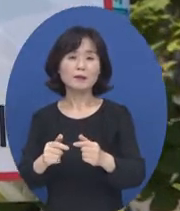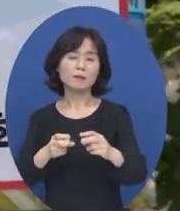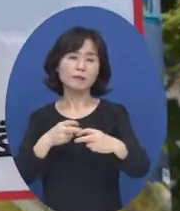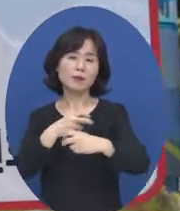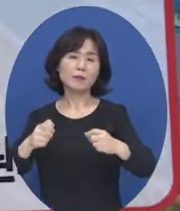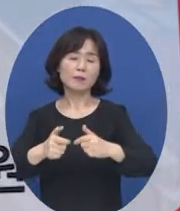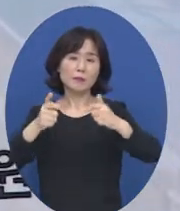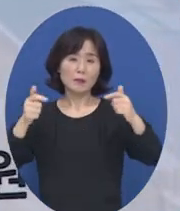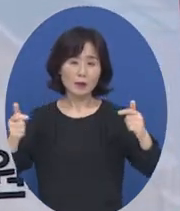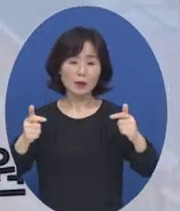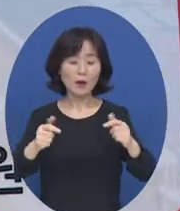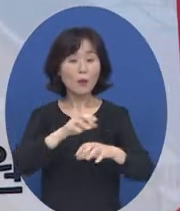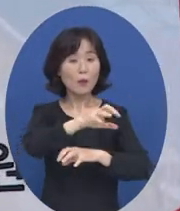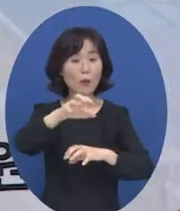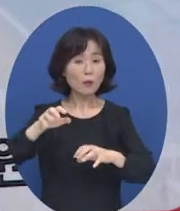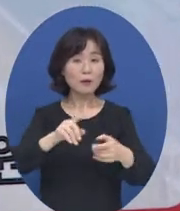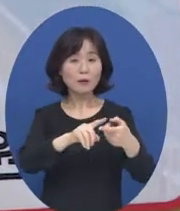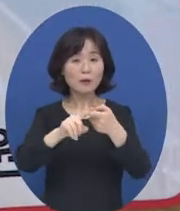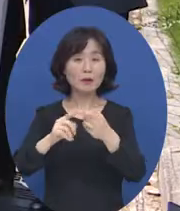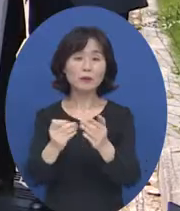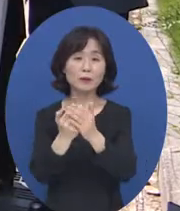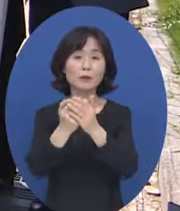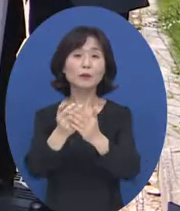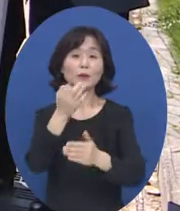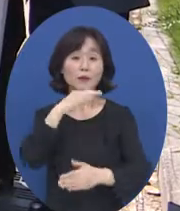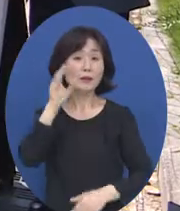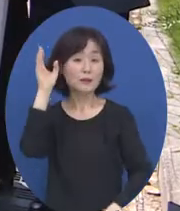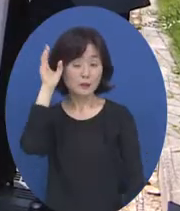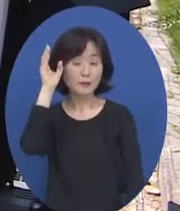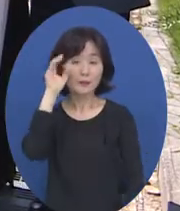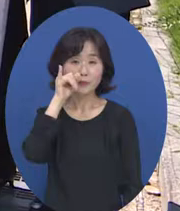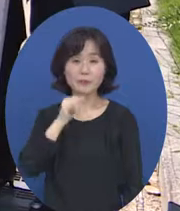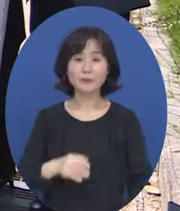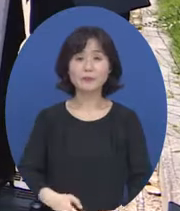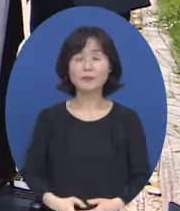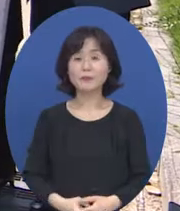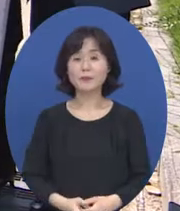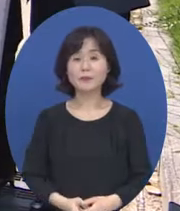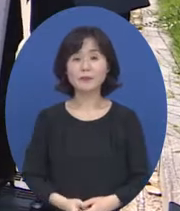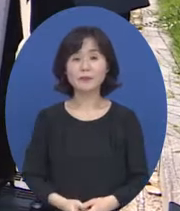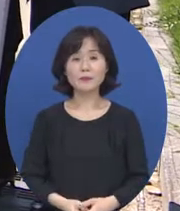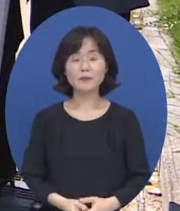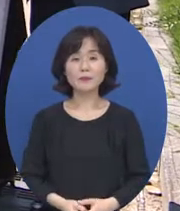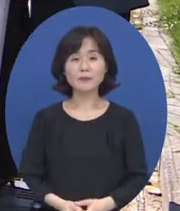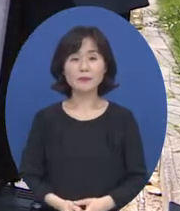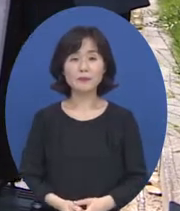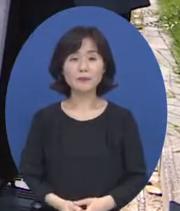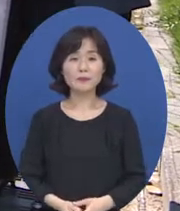인근 도시 연계 발전 효과 등을 기대하고 있습니다. 경기 GTV 최창순입니다.